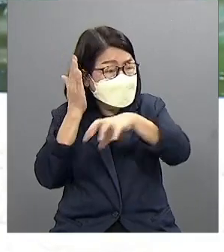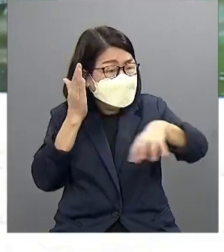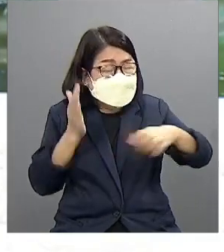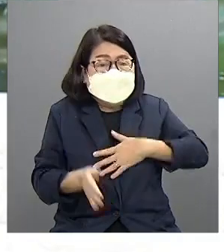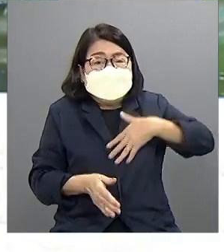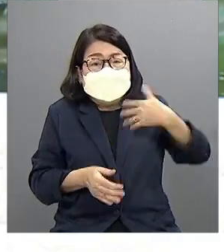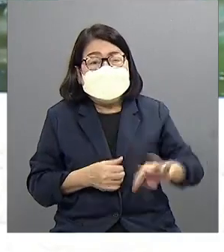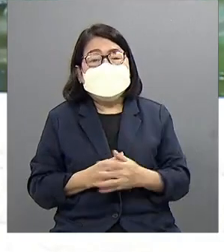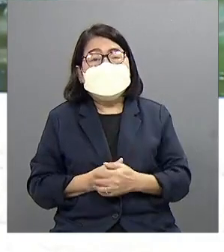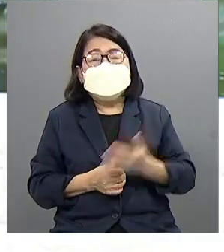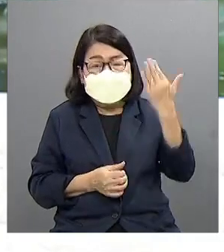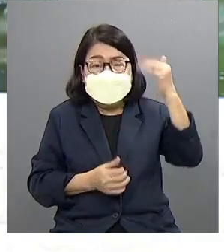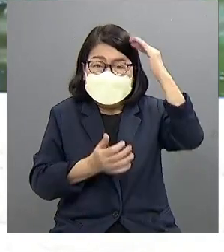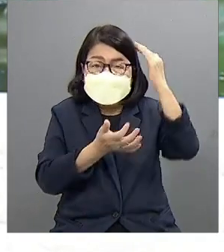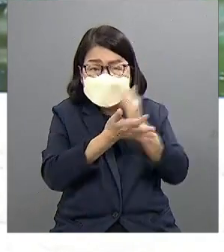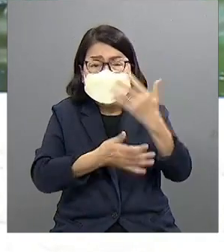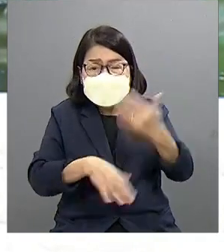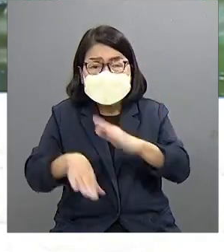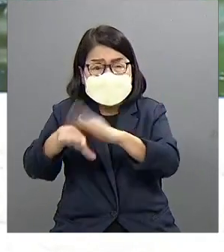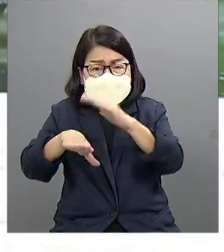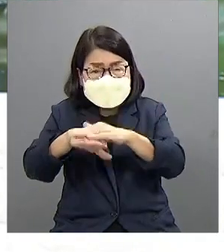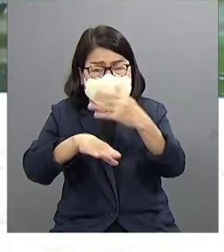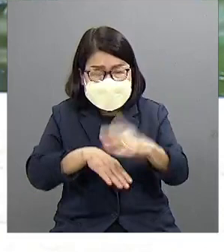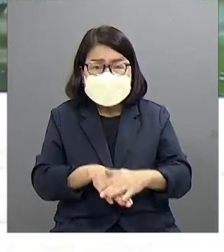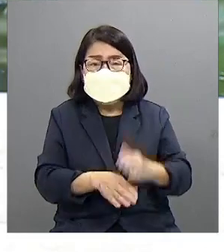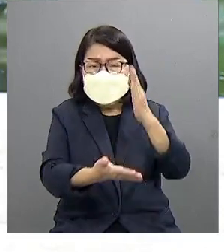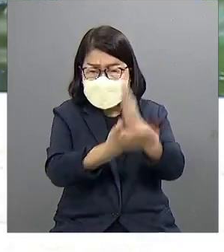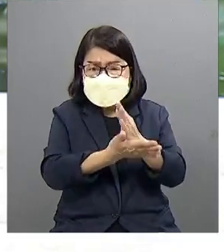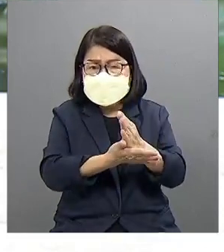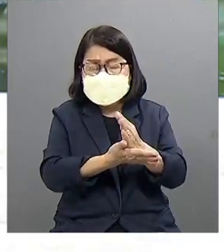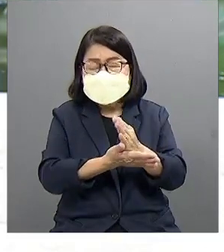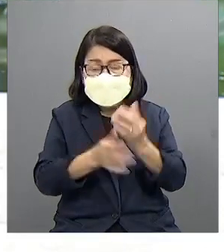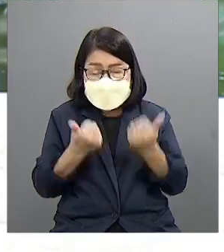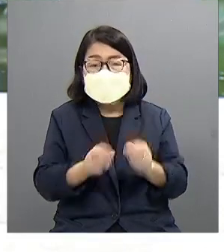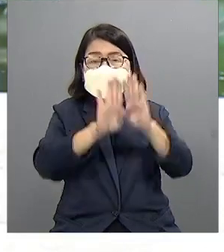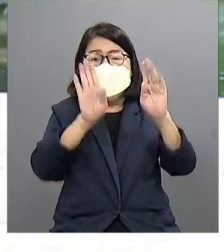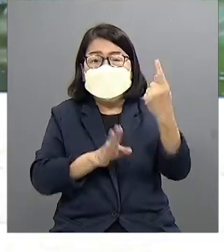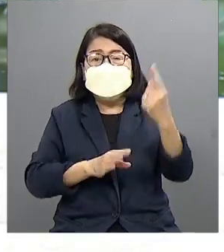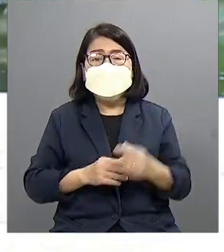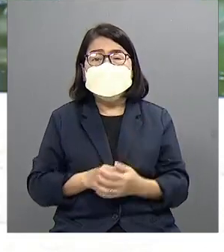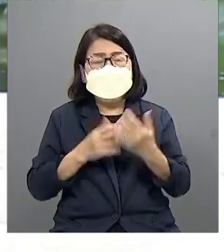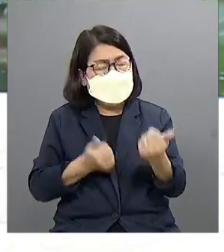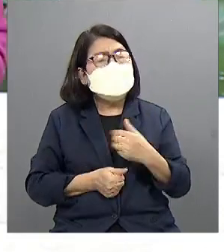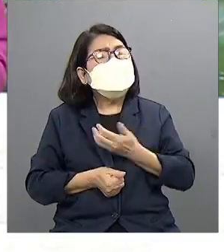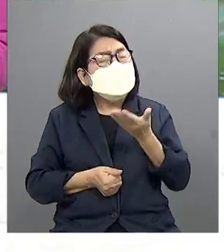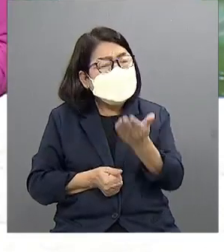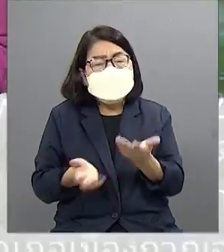วันกลับมาเปิดกันอีกแล้วล่าสุดจอดที่จะมีการขอคืนพื้นที่เลยค่ะไปดูเรื่